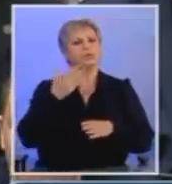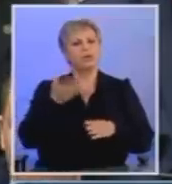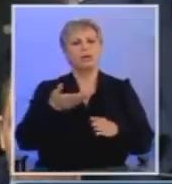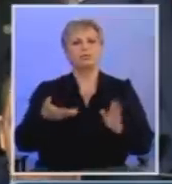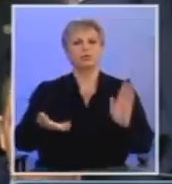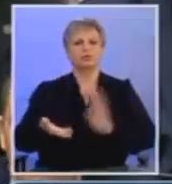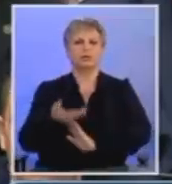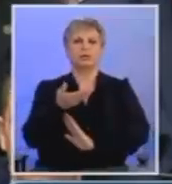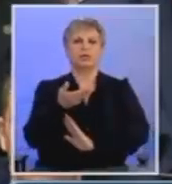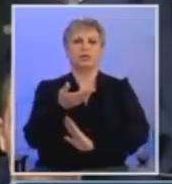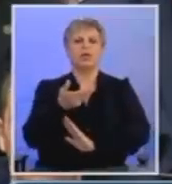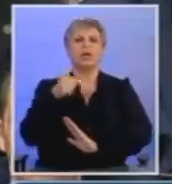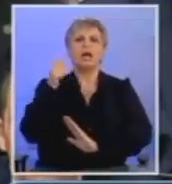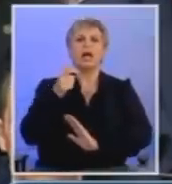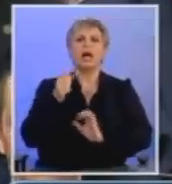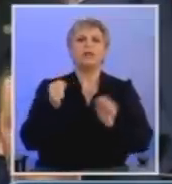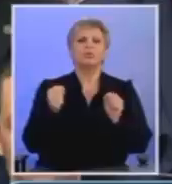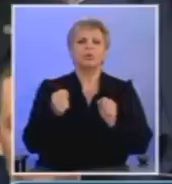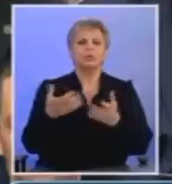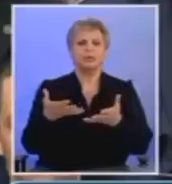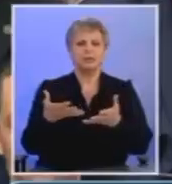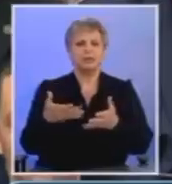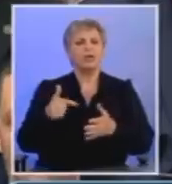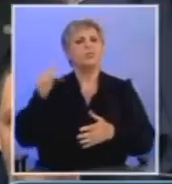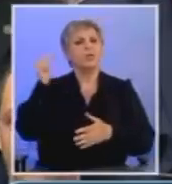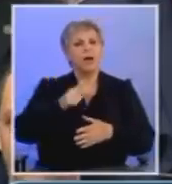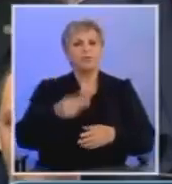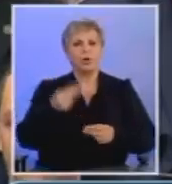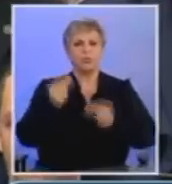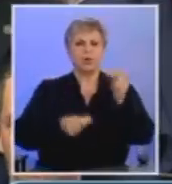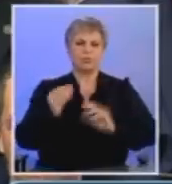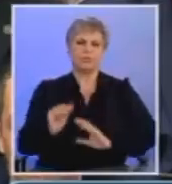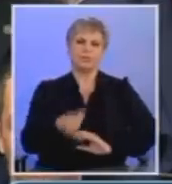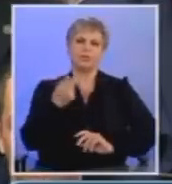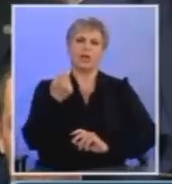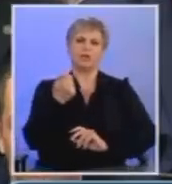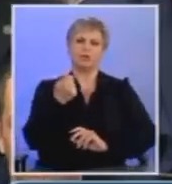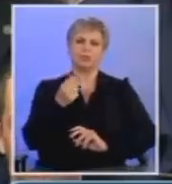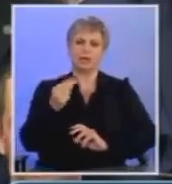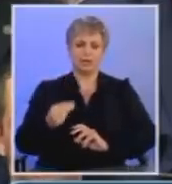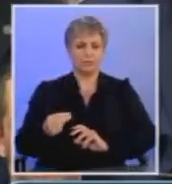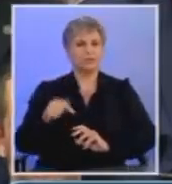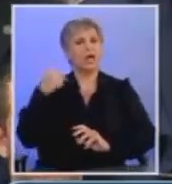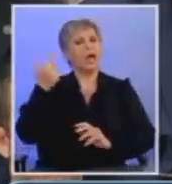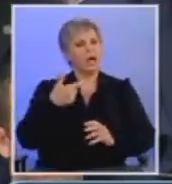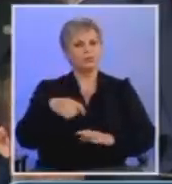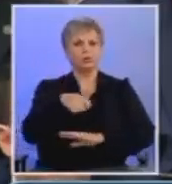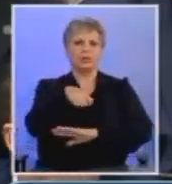του ELA, που οδήγησε στα capital controls και ήδη κατατέθηκε στο Ευρωπαϊκό